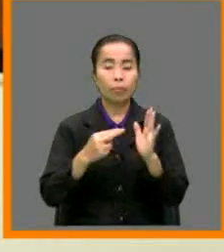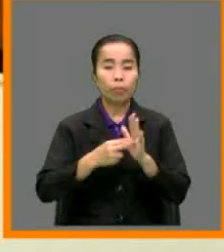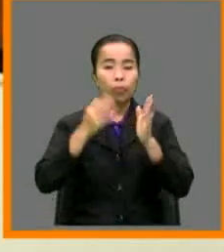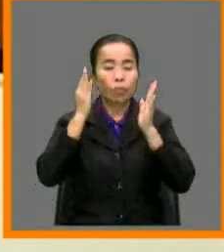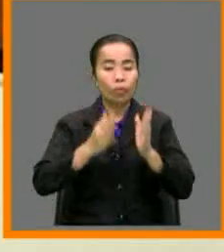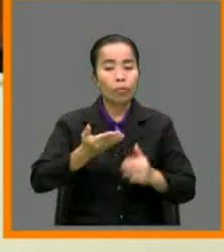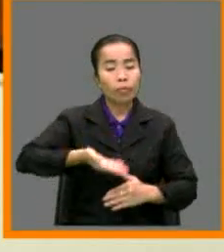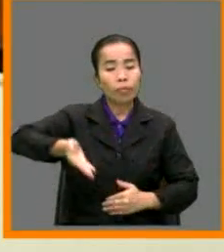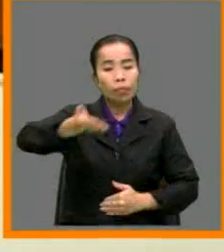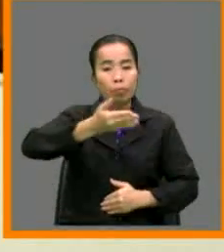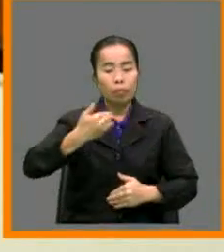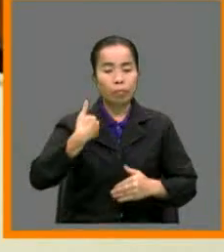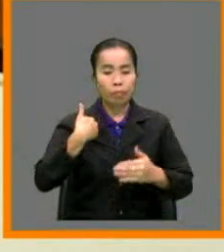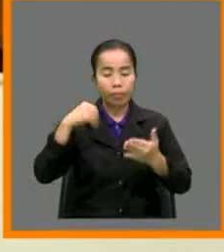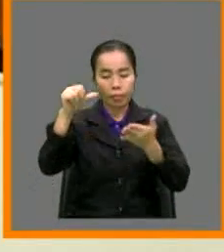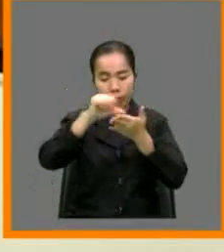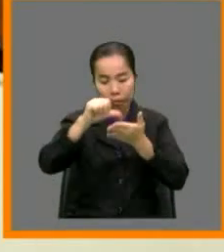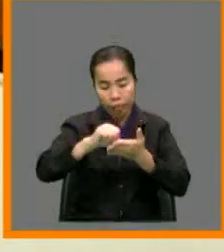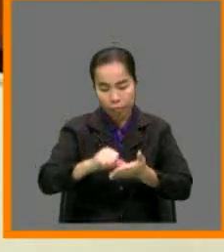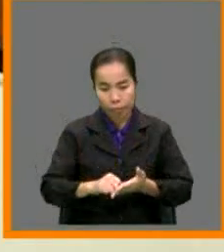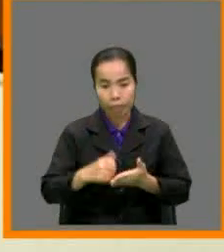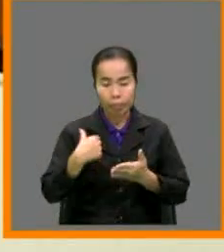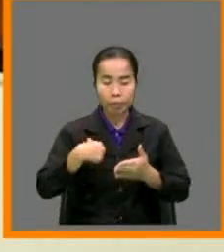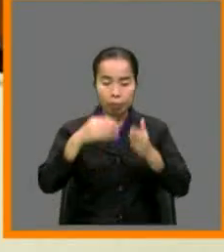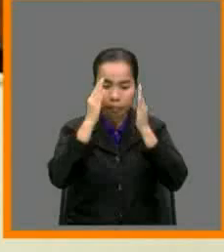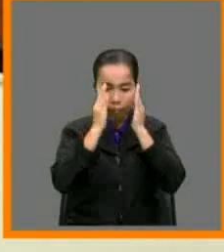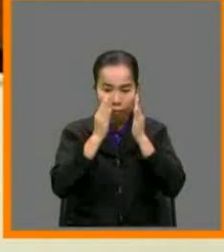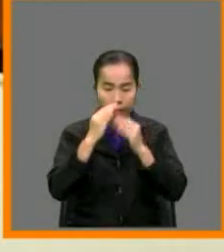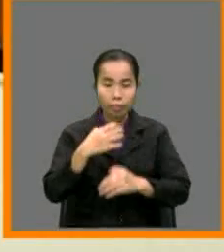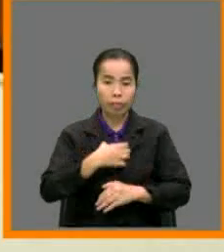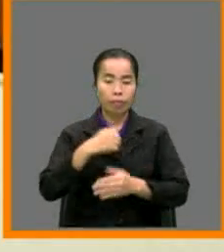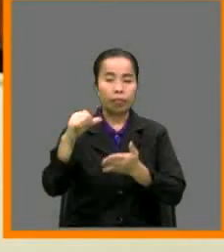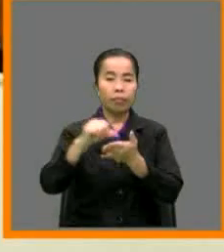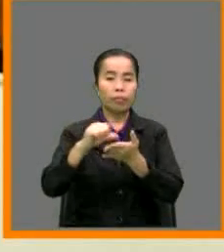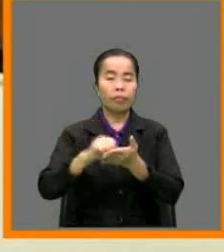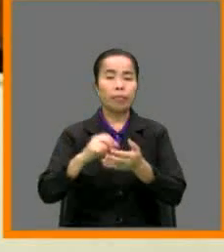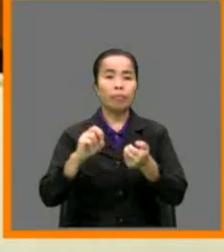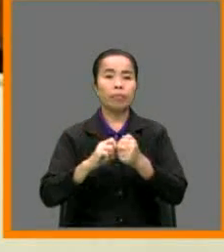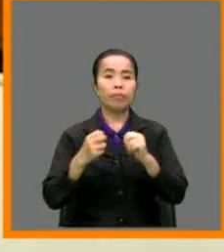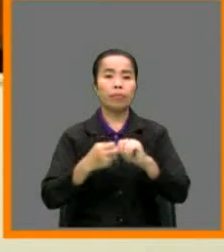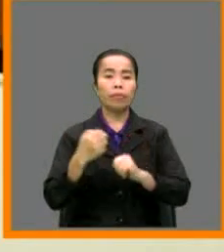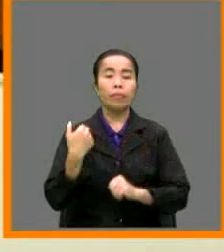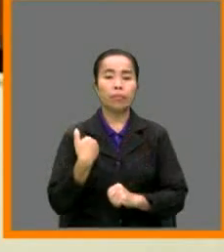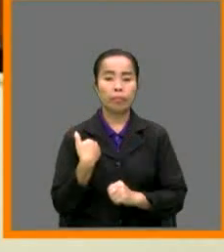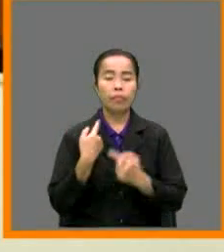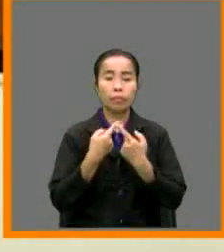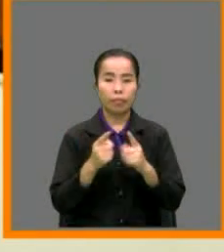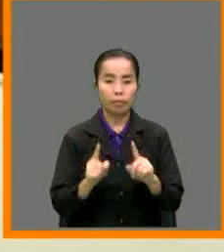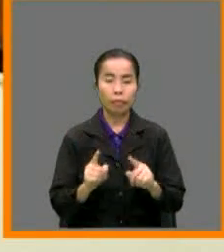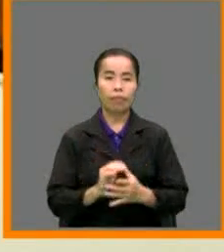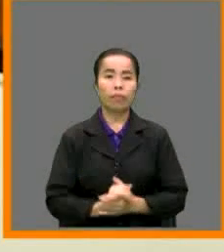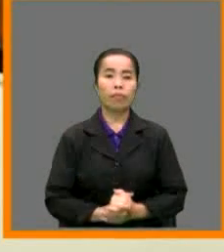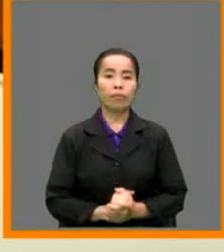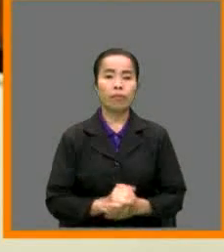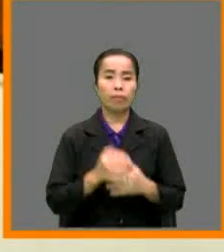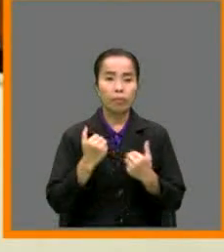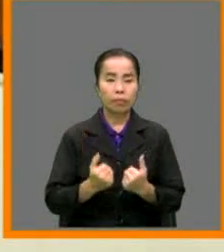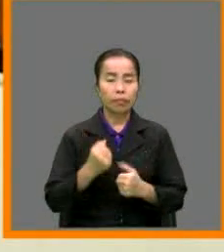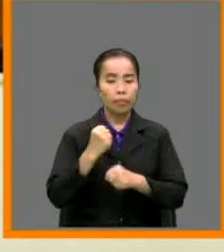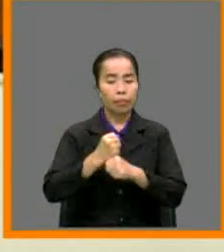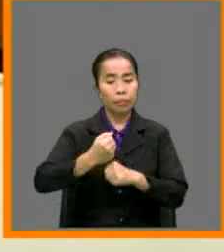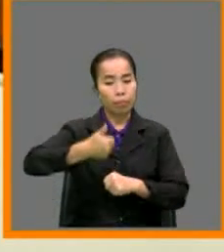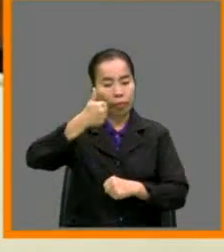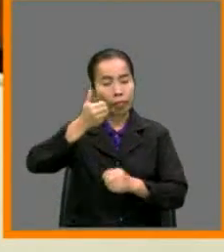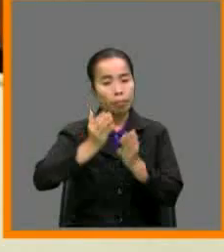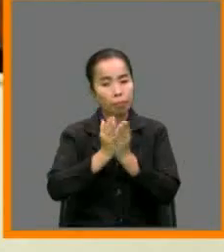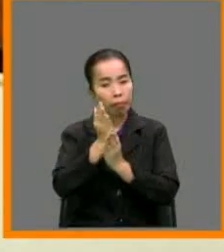ที่มาทำเนี่ย36คนก็ตั้งใจว่าเราจะแก้ปัญหาของประเทศให้ได้แต่ว่าจริงๆแล้วมันจะเป็นอย่างไรมันก็เป็นเรื่องของ